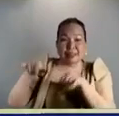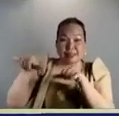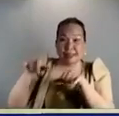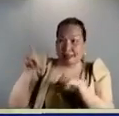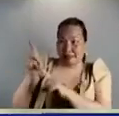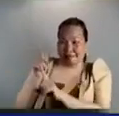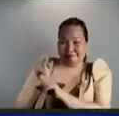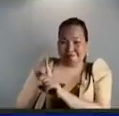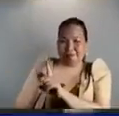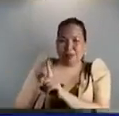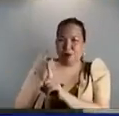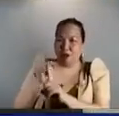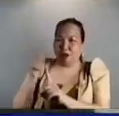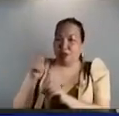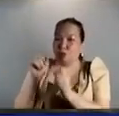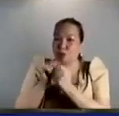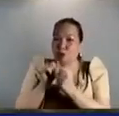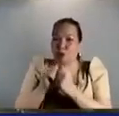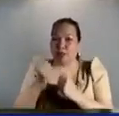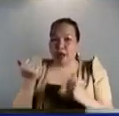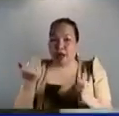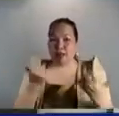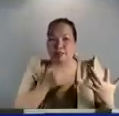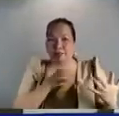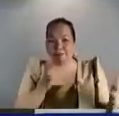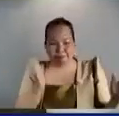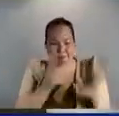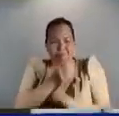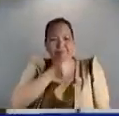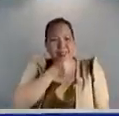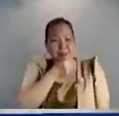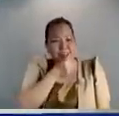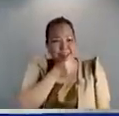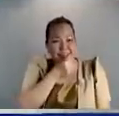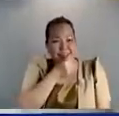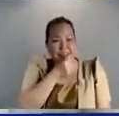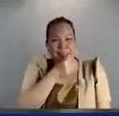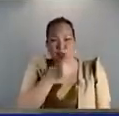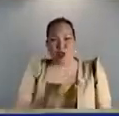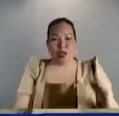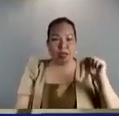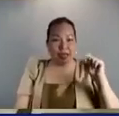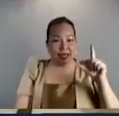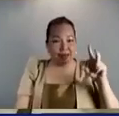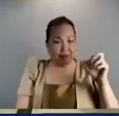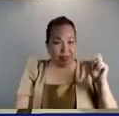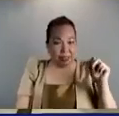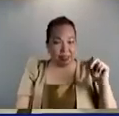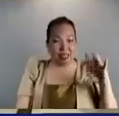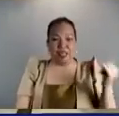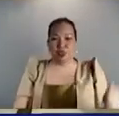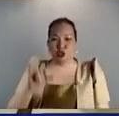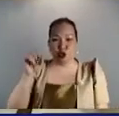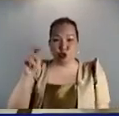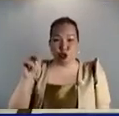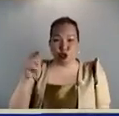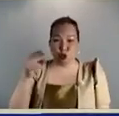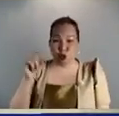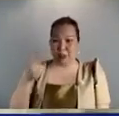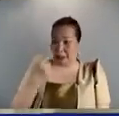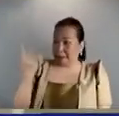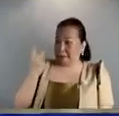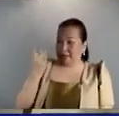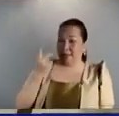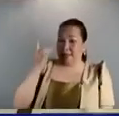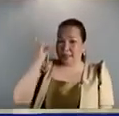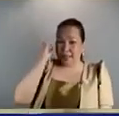ay may mga kasama pong ibang mga anchor na halili po sa amin. Tama. Yan po sila Alvin El Chico at si Johnson Manabat. Yes. Subalit kami naman po ni Paring Dani